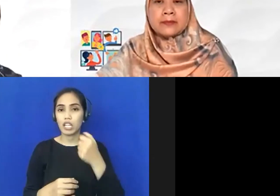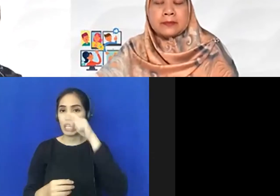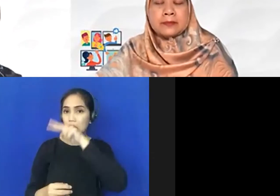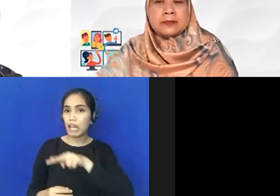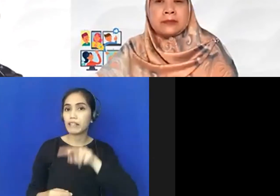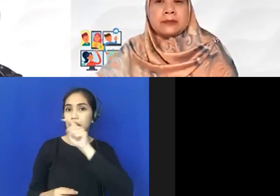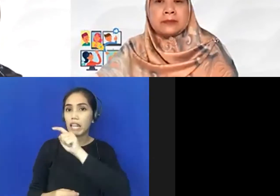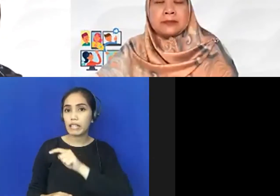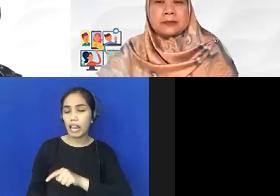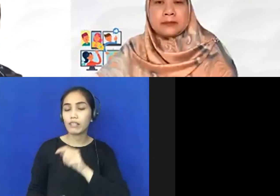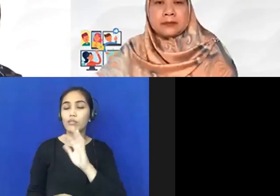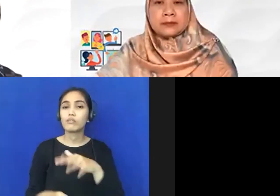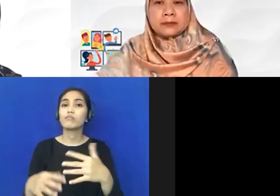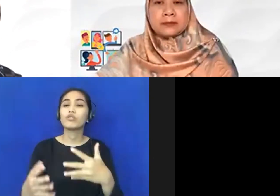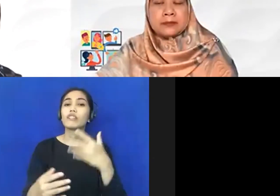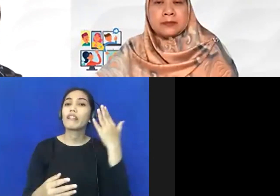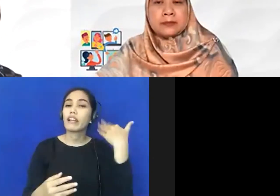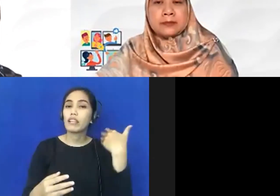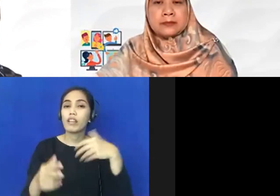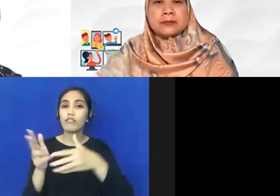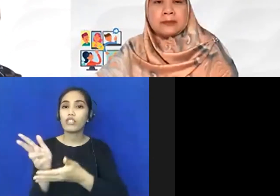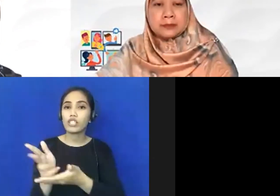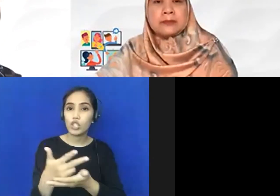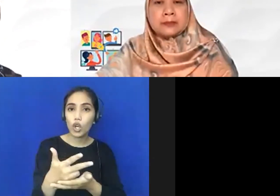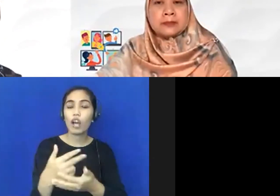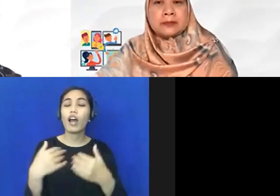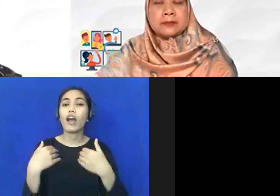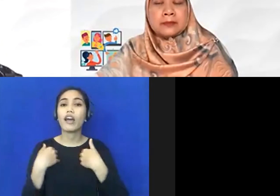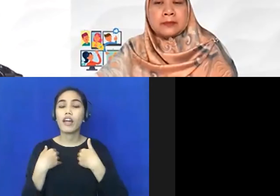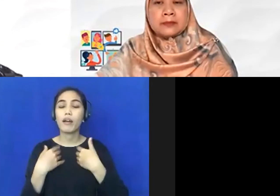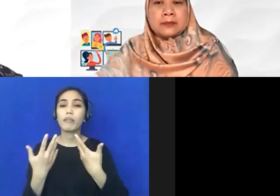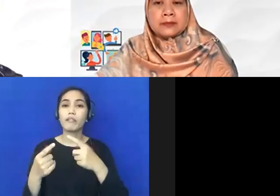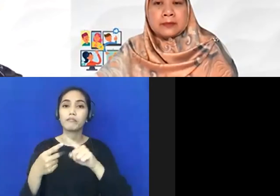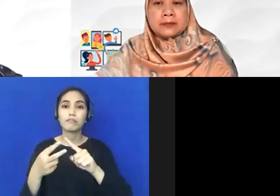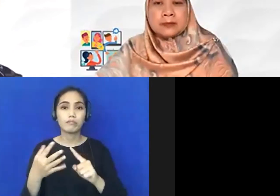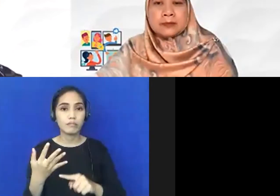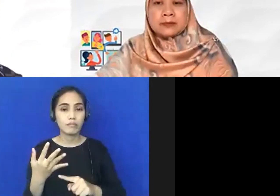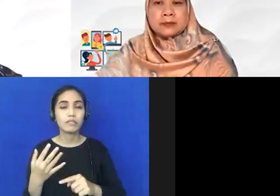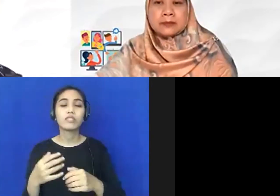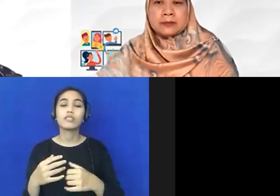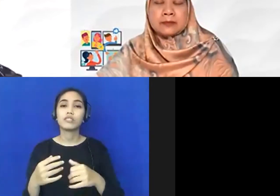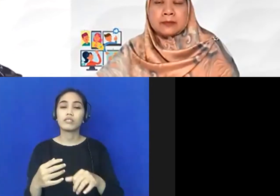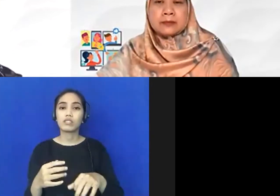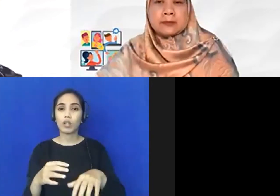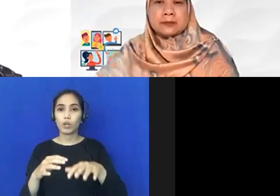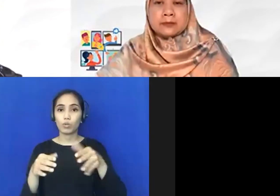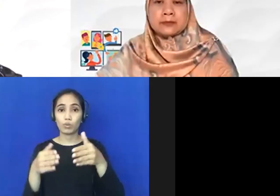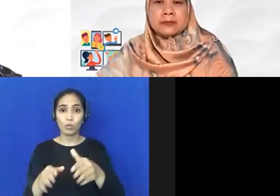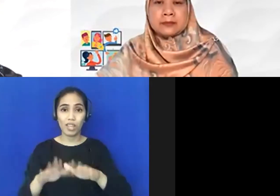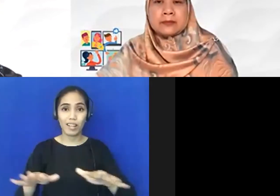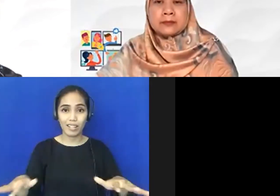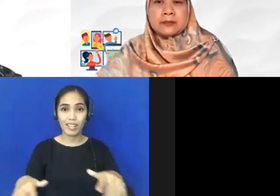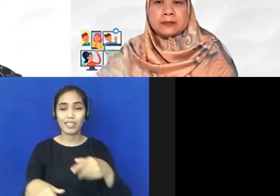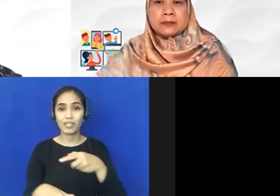ya. Seperti mungkin tadi di video juga ada gitu, ada gejala-gejala apa seperti itu, terutama bagi anak-anak yang seperti sudah